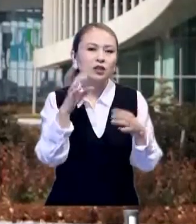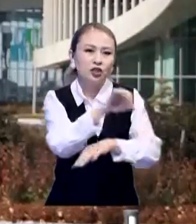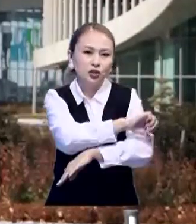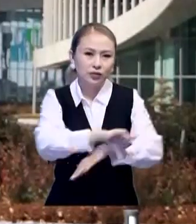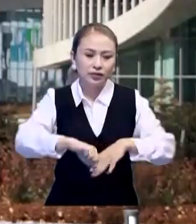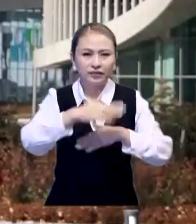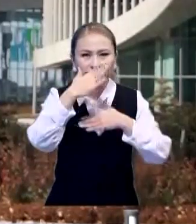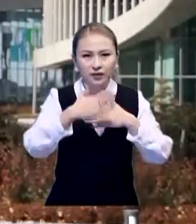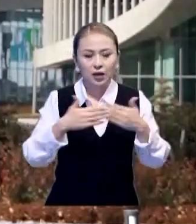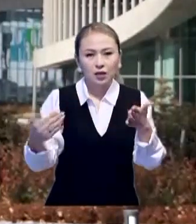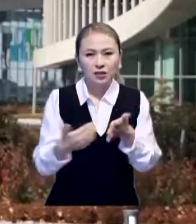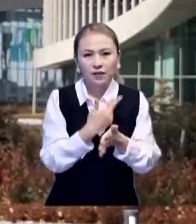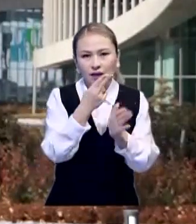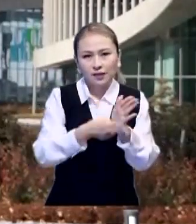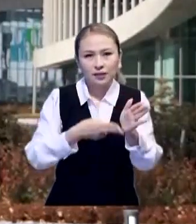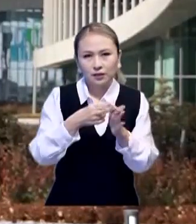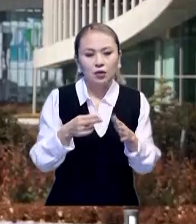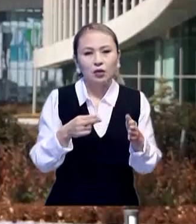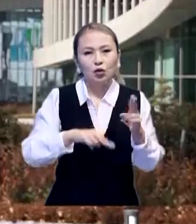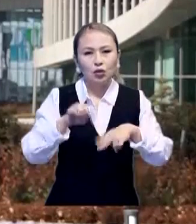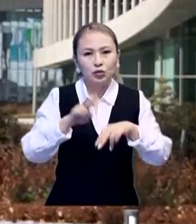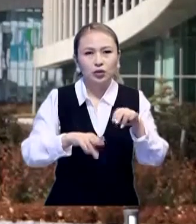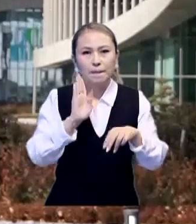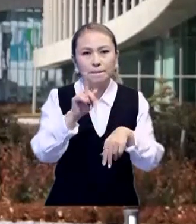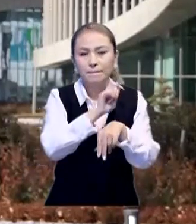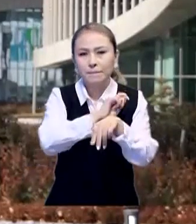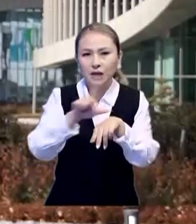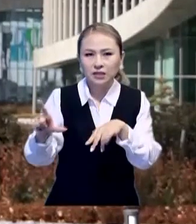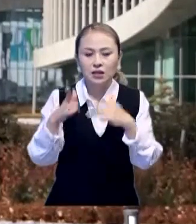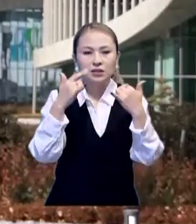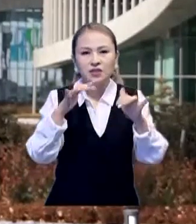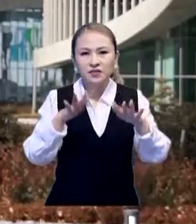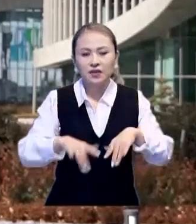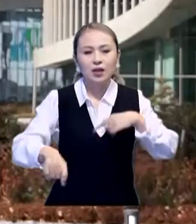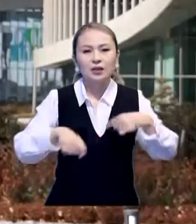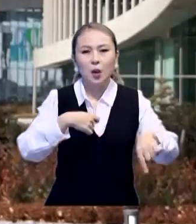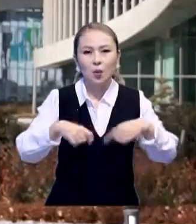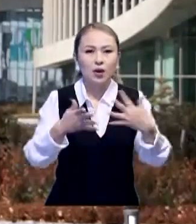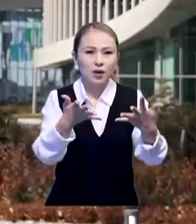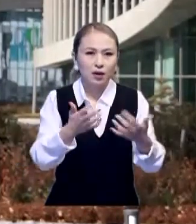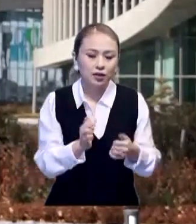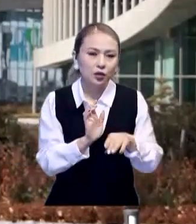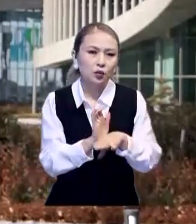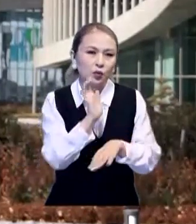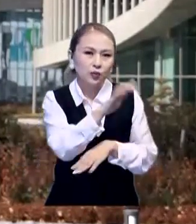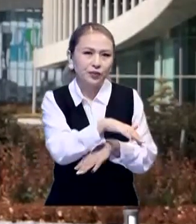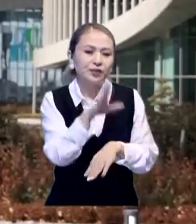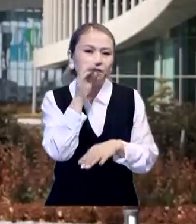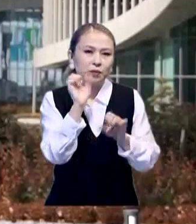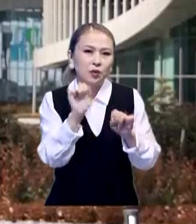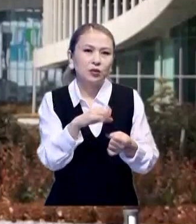аумақта жаңа теміржол желісінің құрылысын бастады. Ол Сарыағаш өткізу бекетінің тауарды қабылдау, жөнелту мүмкіндігін